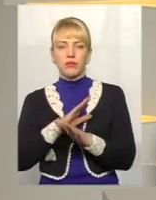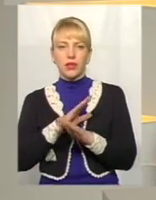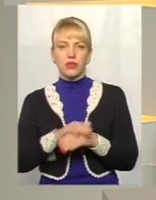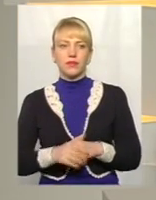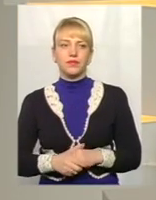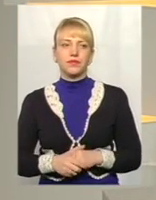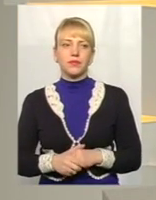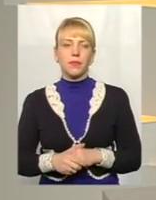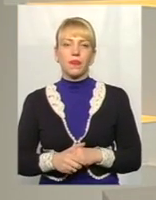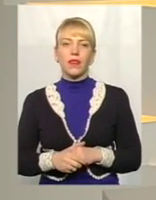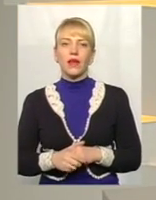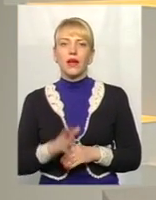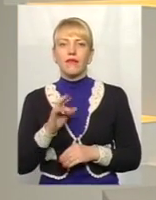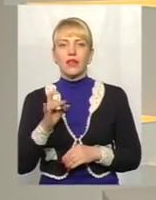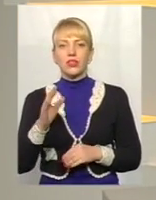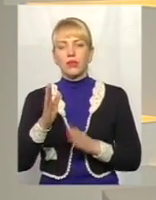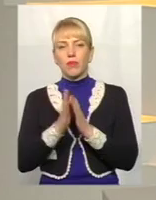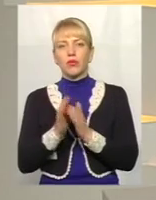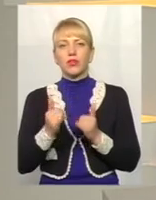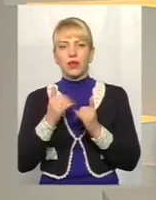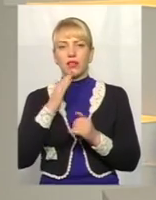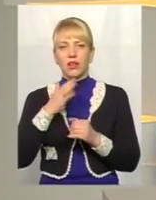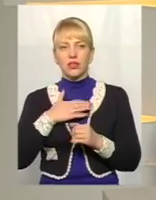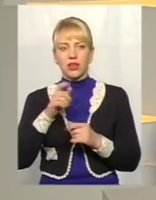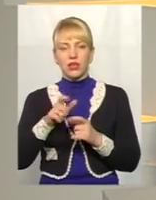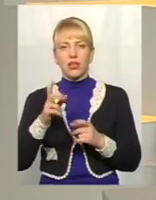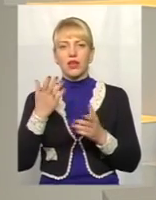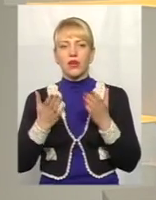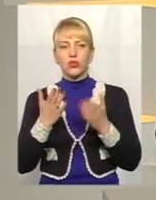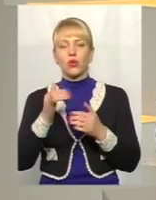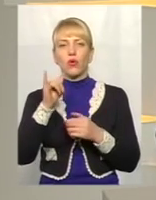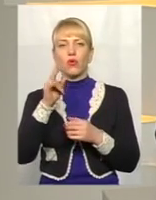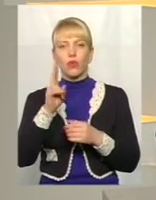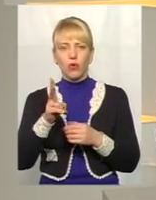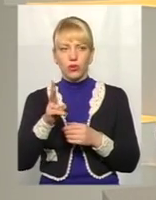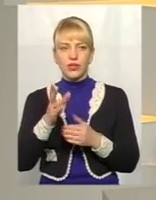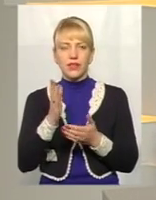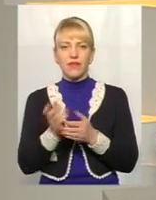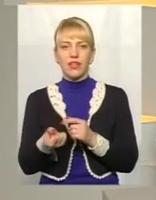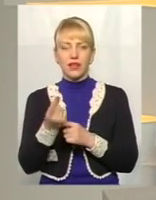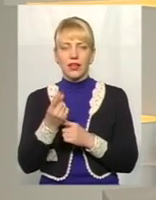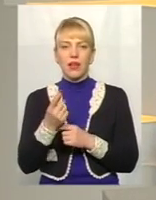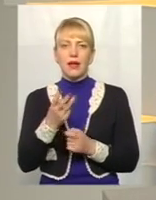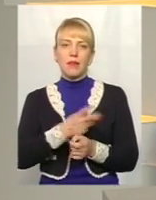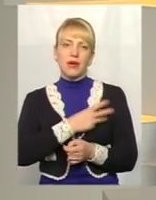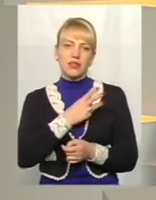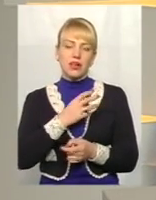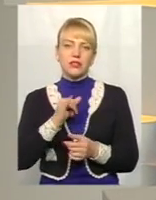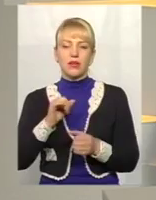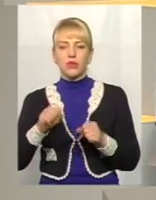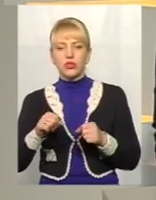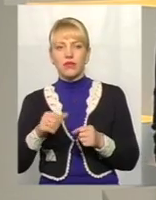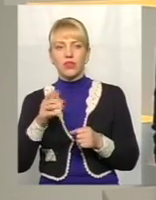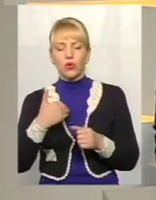пане В'ячеслав, попрошу вас ще для наших телеглядачів повторити. Якщо в когось виникло бажання або є можливість, і він